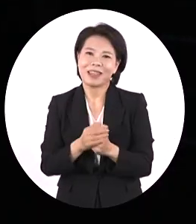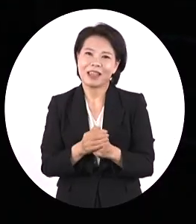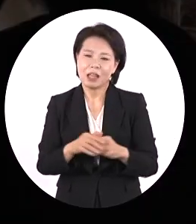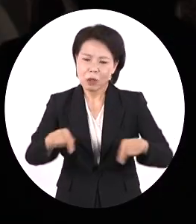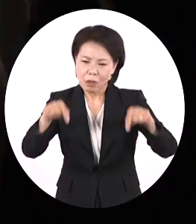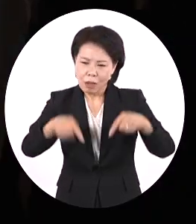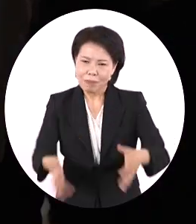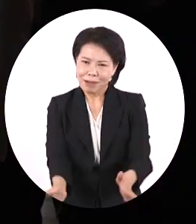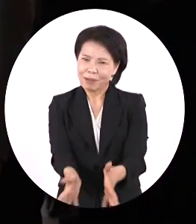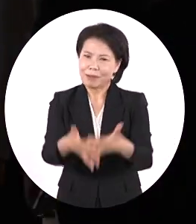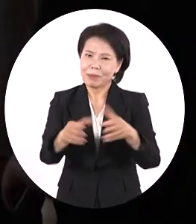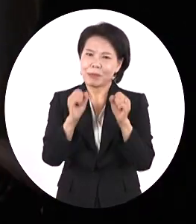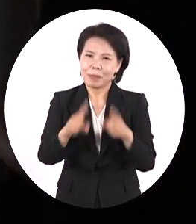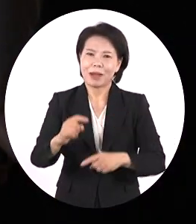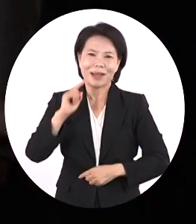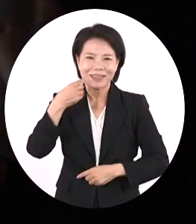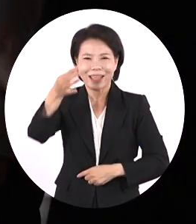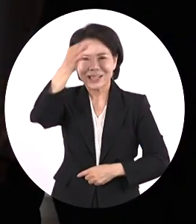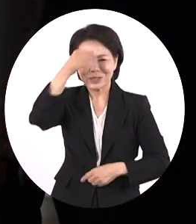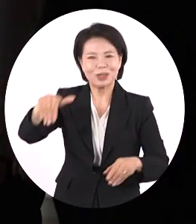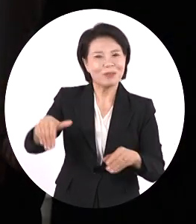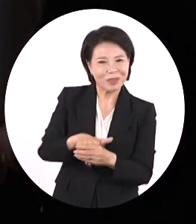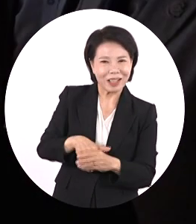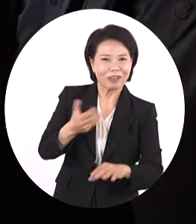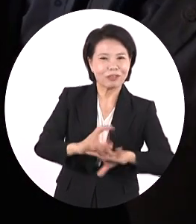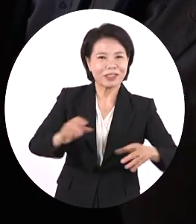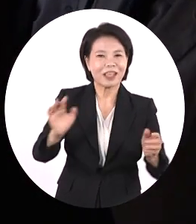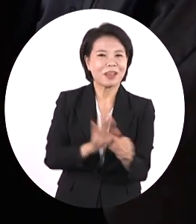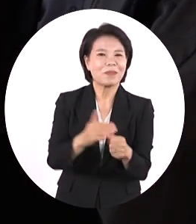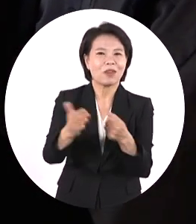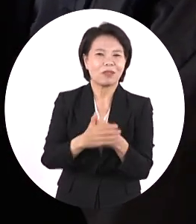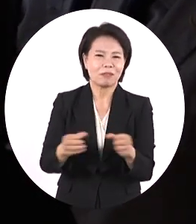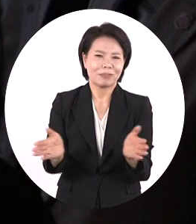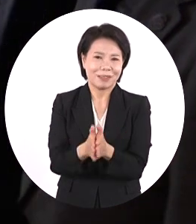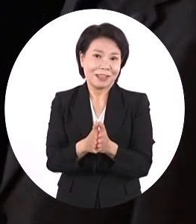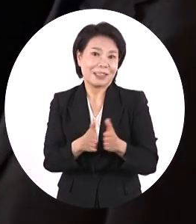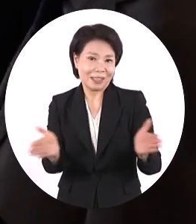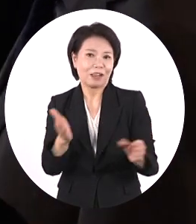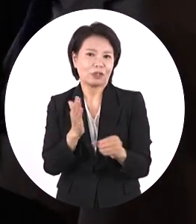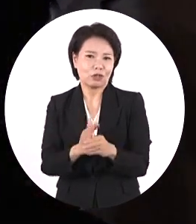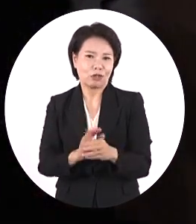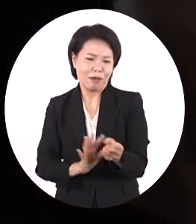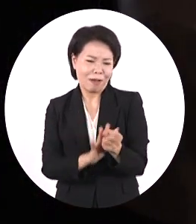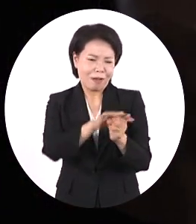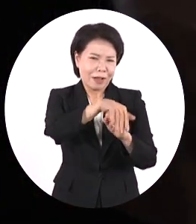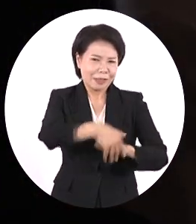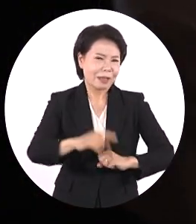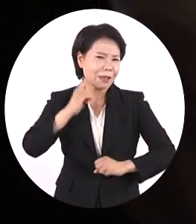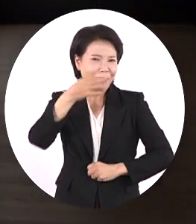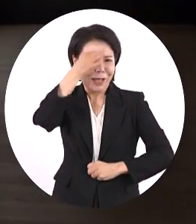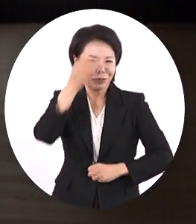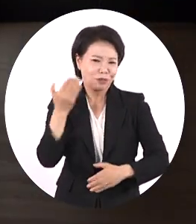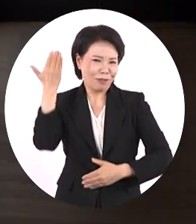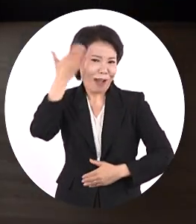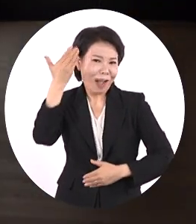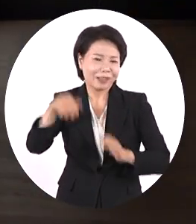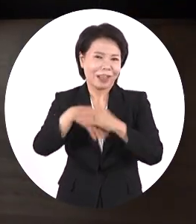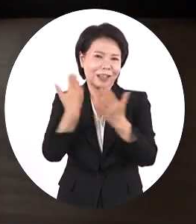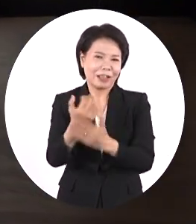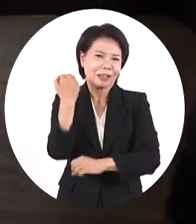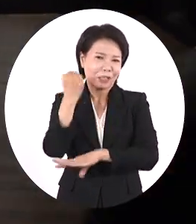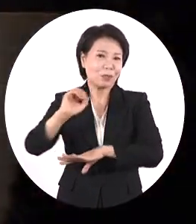제주도는 이번 협의를 계기로 예술, 문화 분야 국제협력을 본격화하고 글로벌 예술 허브로